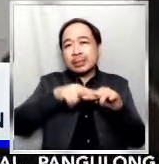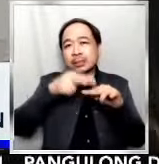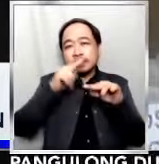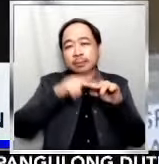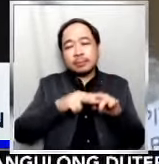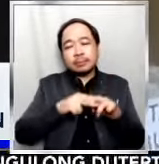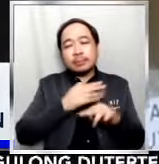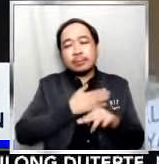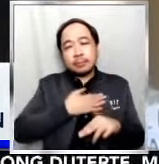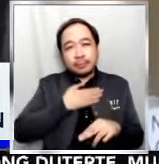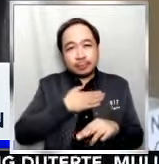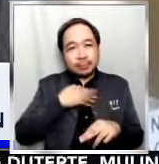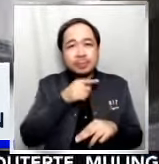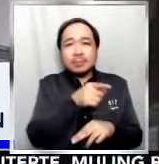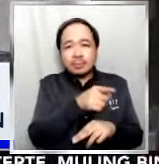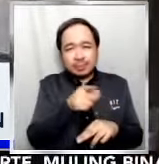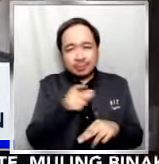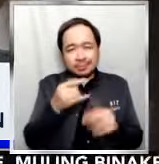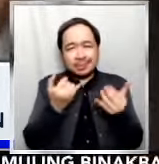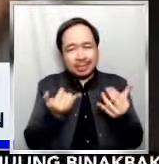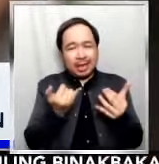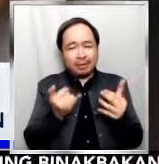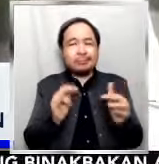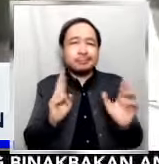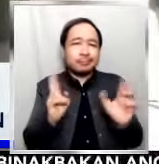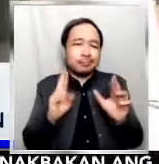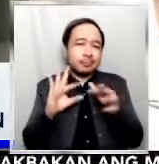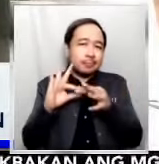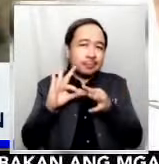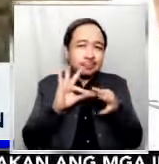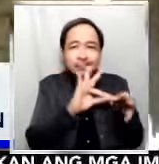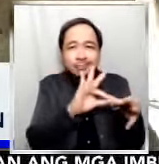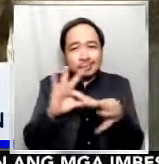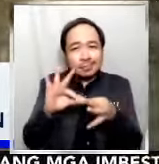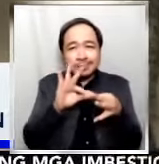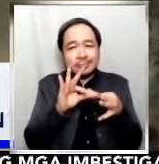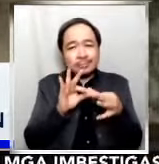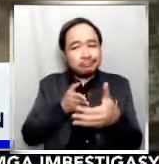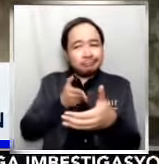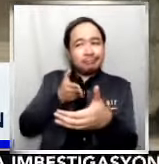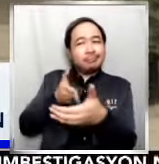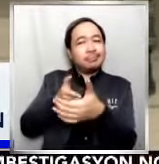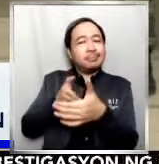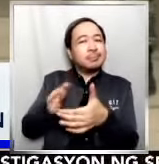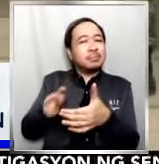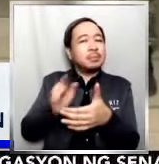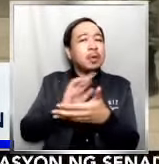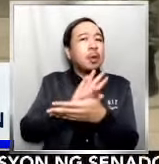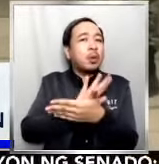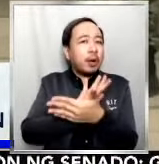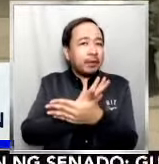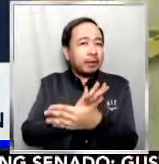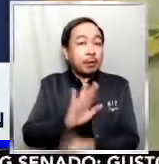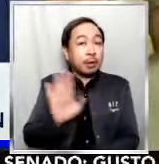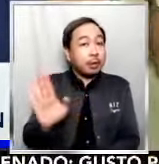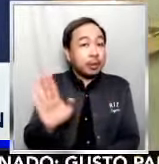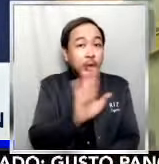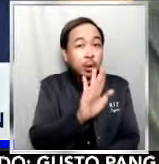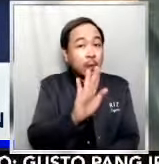muli tayo magkaisa at para labanan natin ang COVID-19. sa inyong tulong, malaking man o